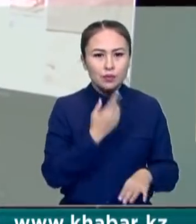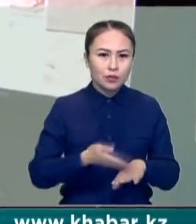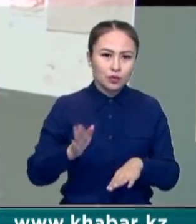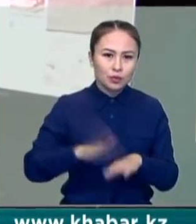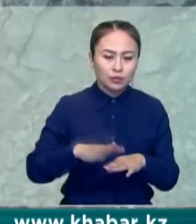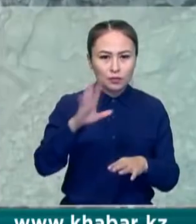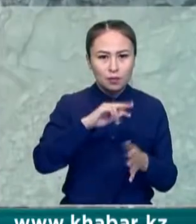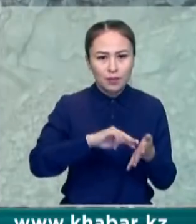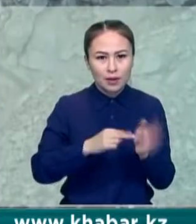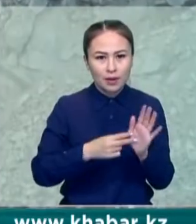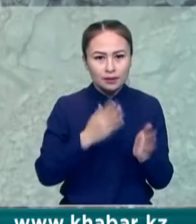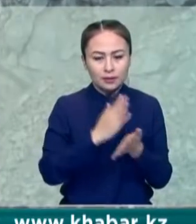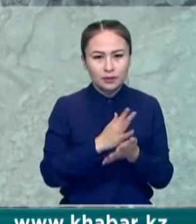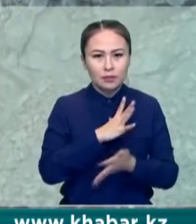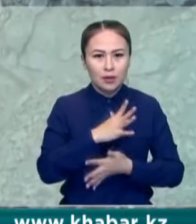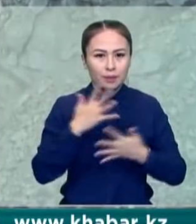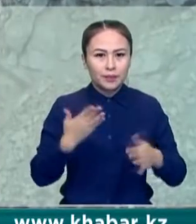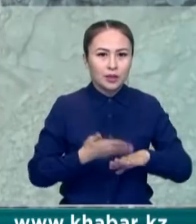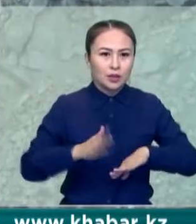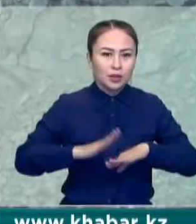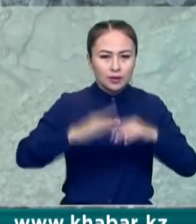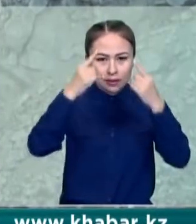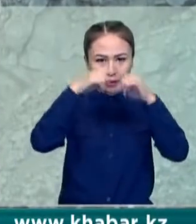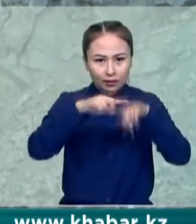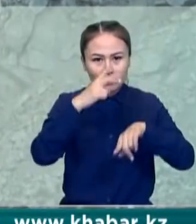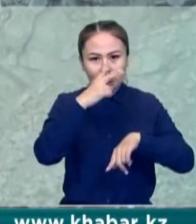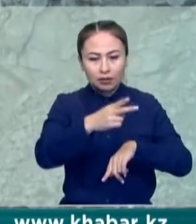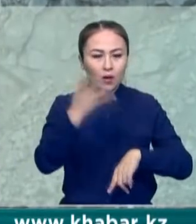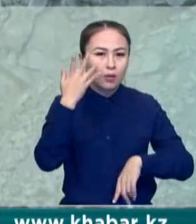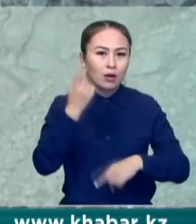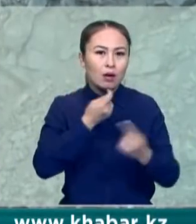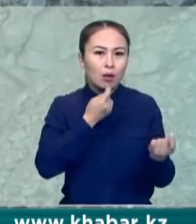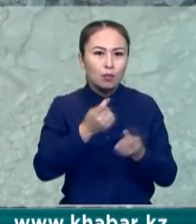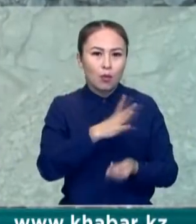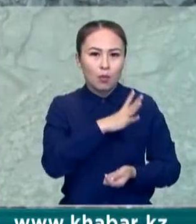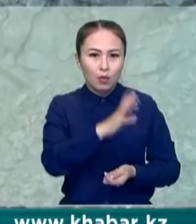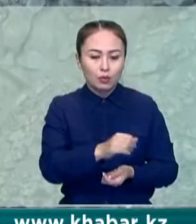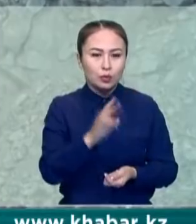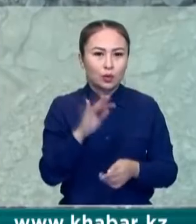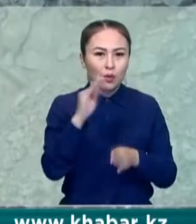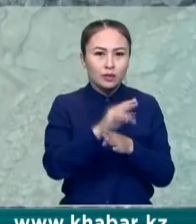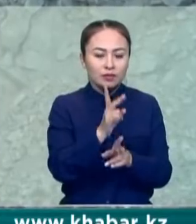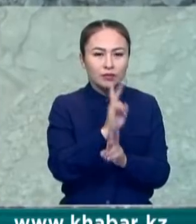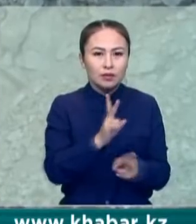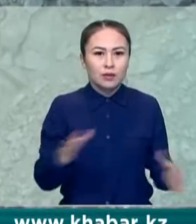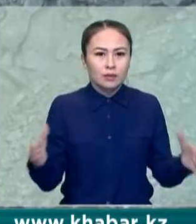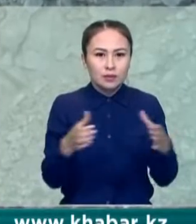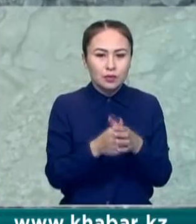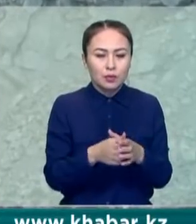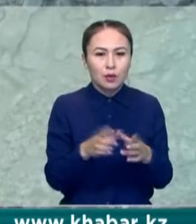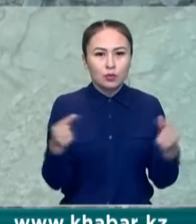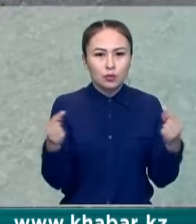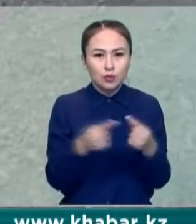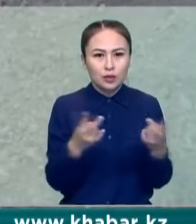барлығы ойластырылған. Кен қазатын ауыр техникалар сырттан бақылаған адамға қауіпсіз болып көрінуі мүмкін. Бірақ шыңырауға түсіп шығу үшін